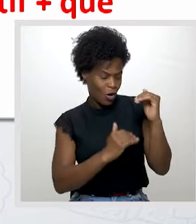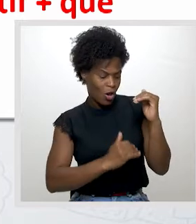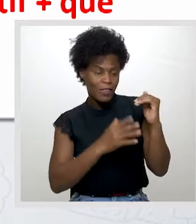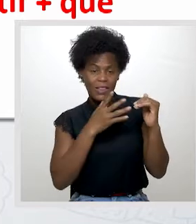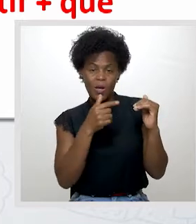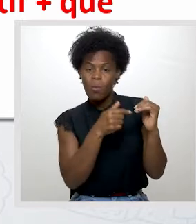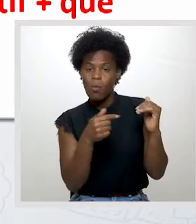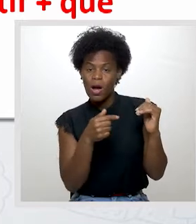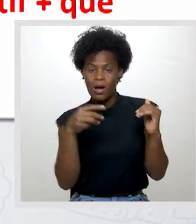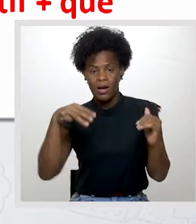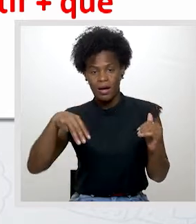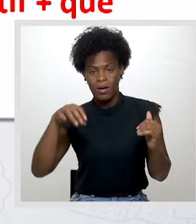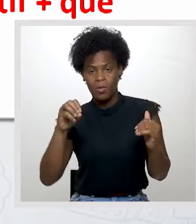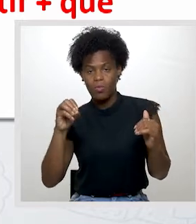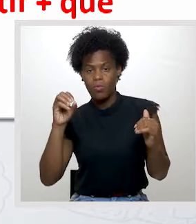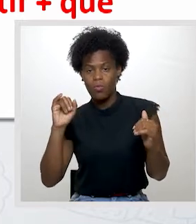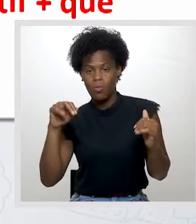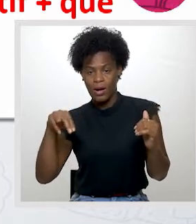on dit moins.